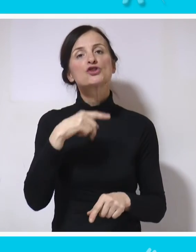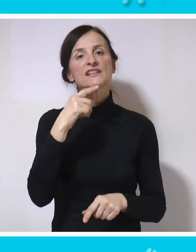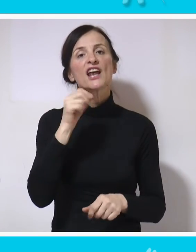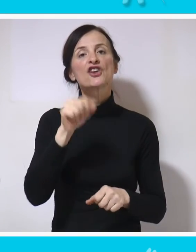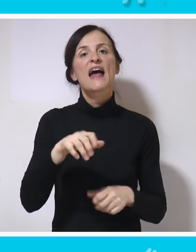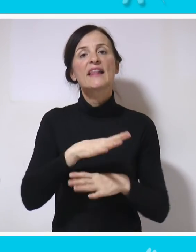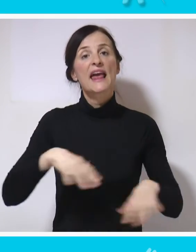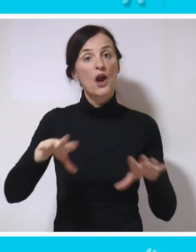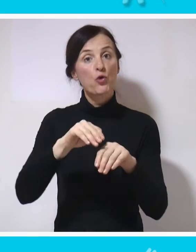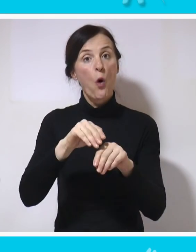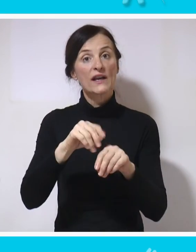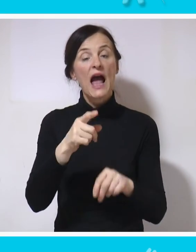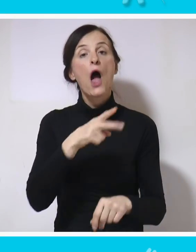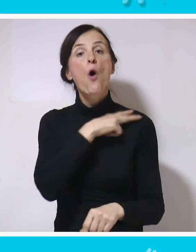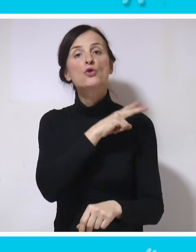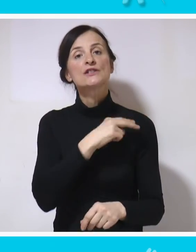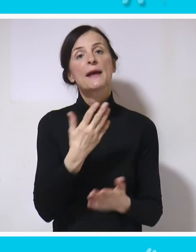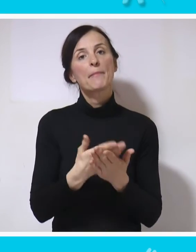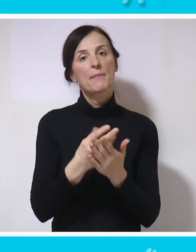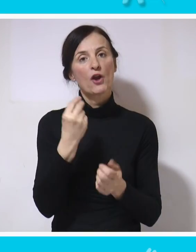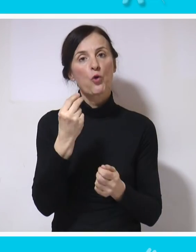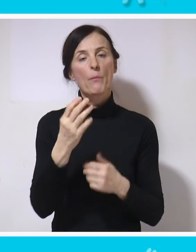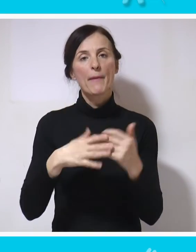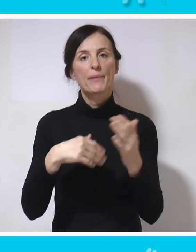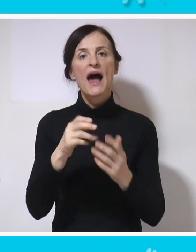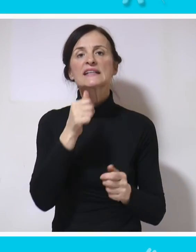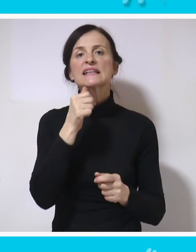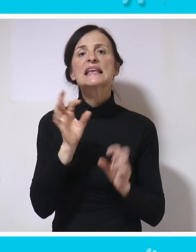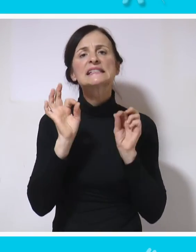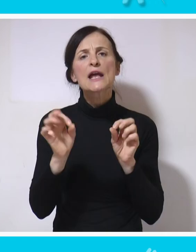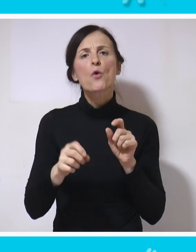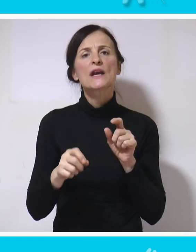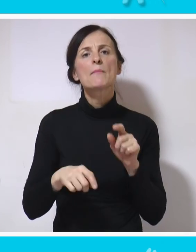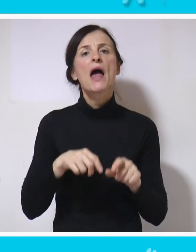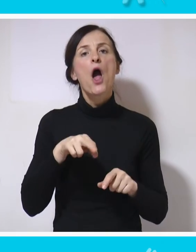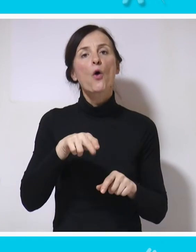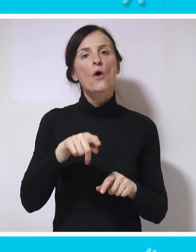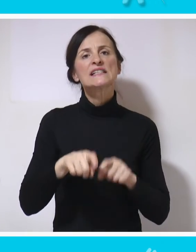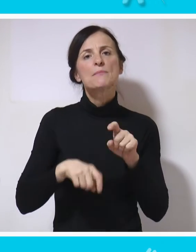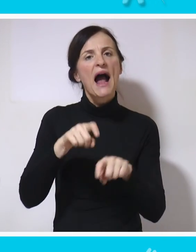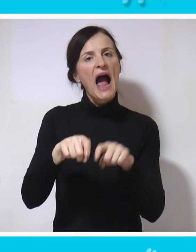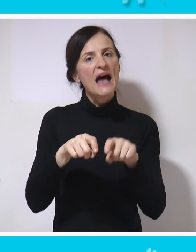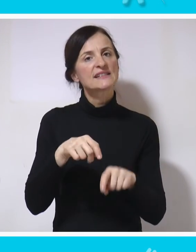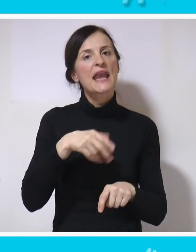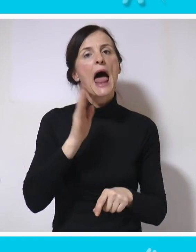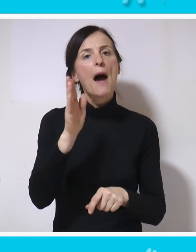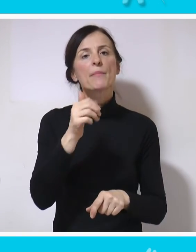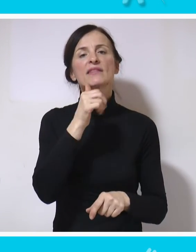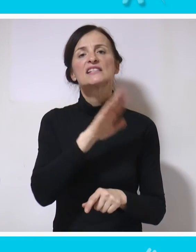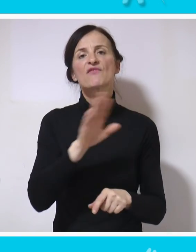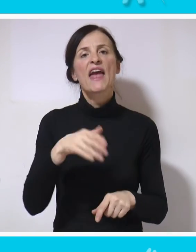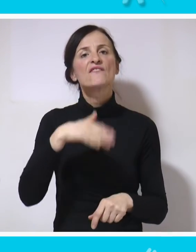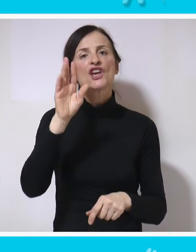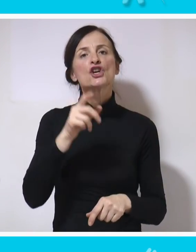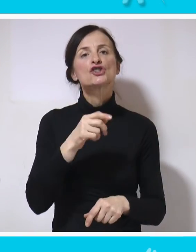da je teritorija Užica primer dobre prakse i sigurnim koracima gazi napred i sve više Užičana